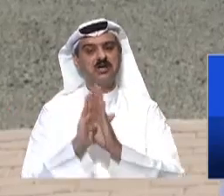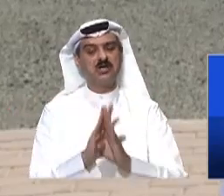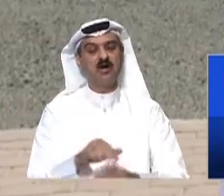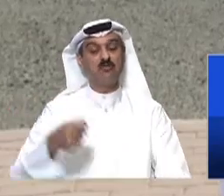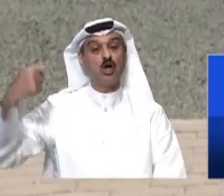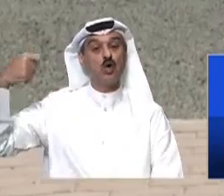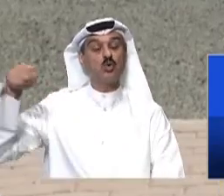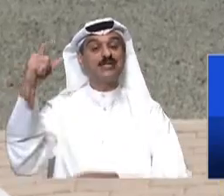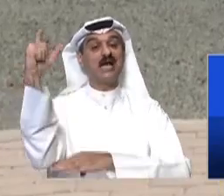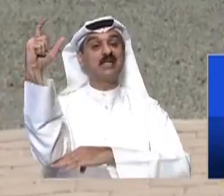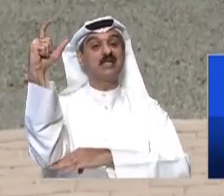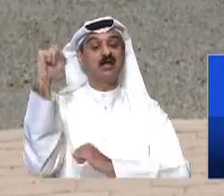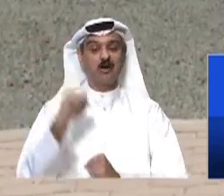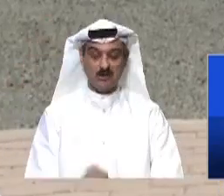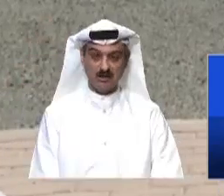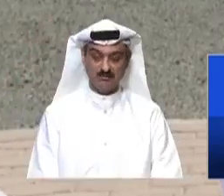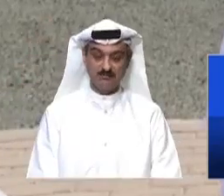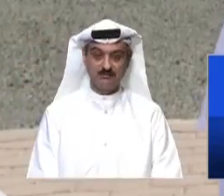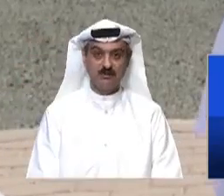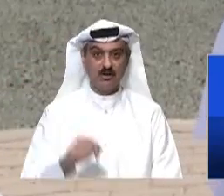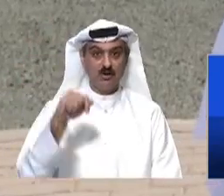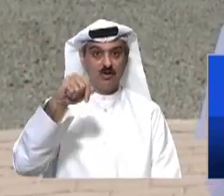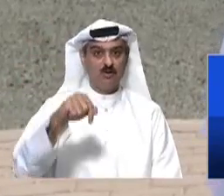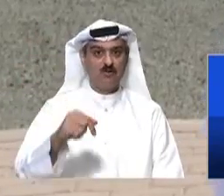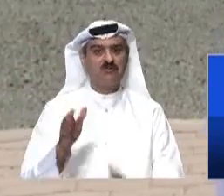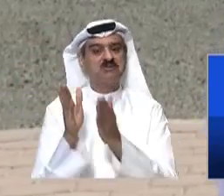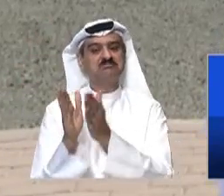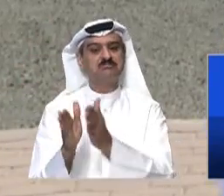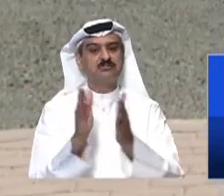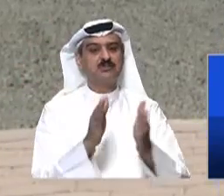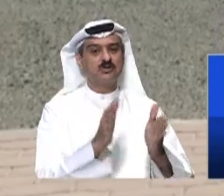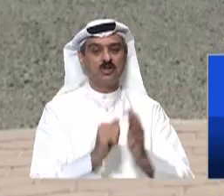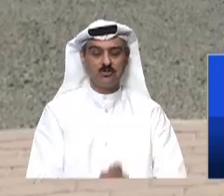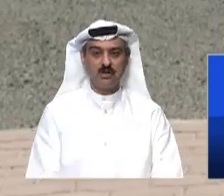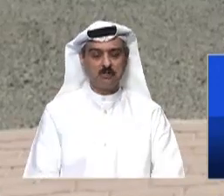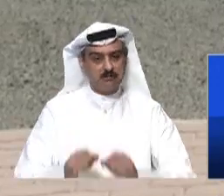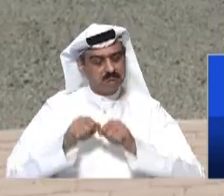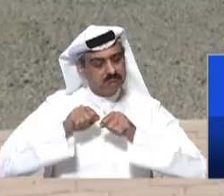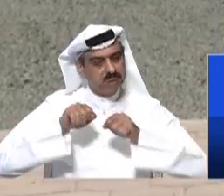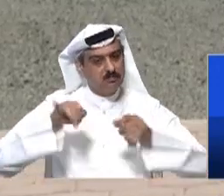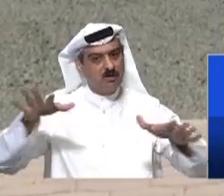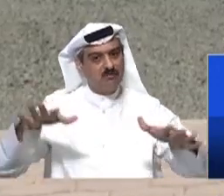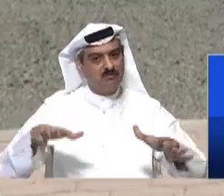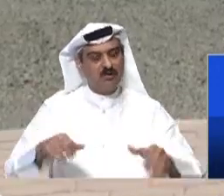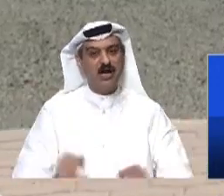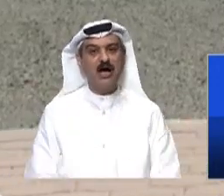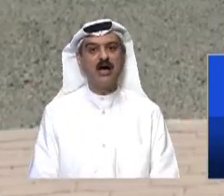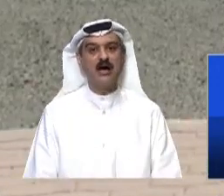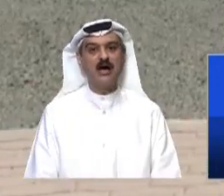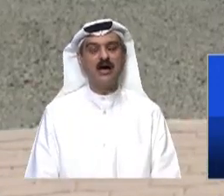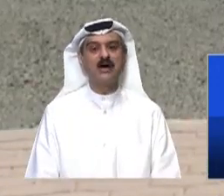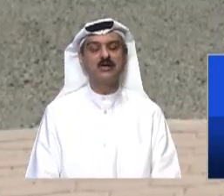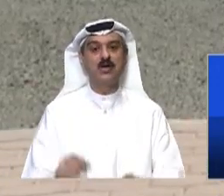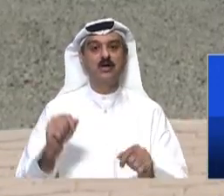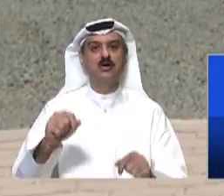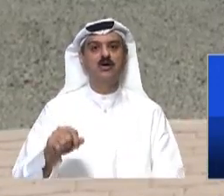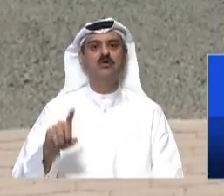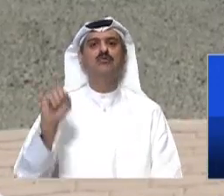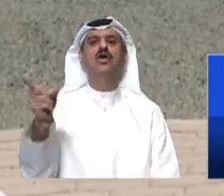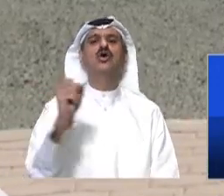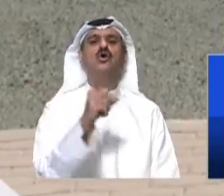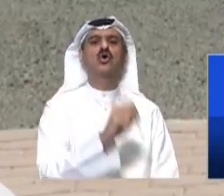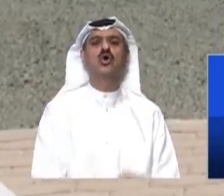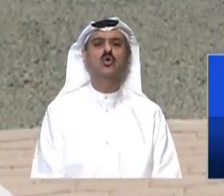العامة للأوقاف، هي التي قامت على تنظيم مثل هذه الحملات الطيبة المباركة. وأنا أبشر كل المتبرعين